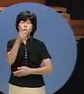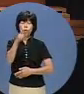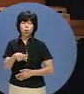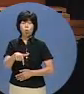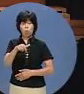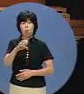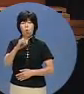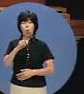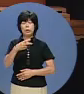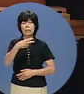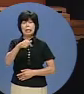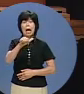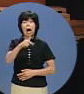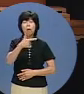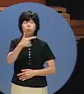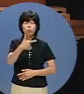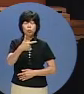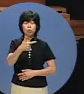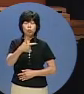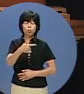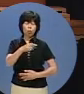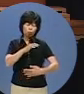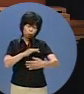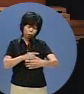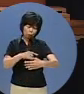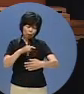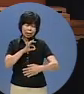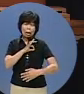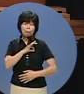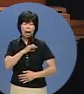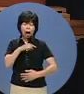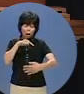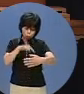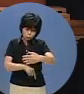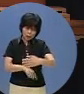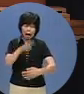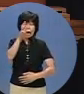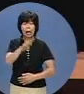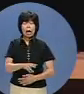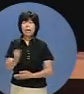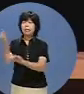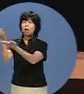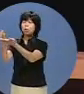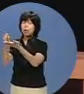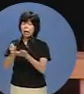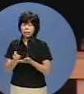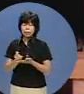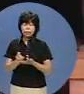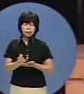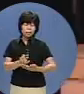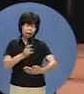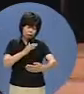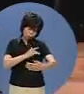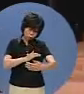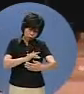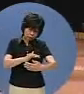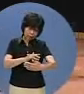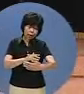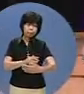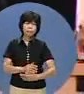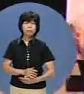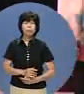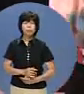またゲストにユーフォニアム奏者の深川雅美さんをお迎えし、特別演奏が披露されました。